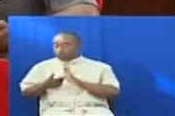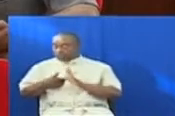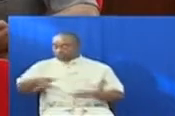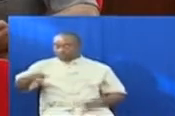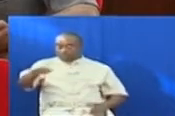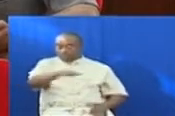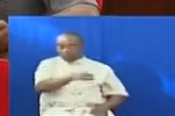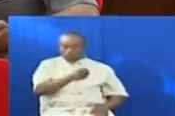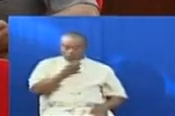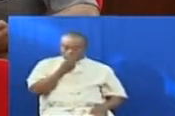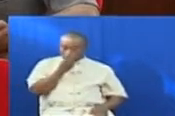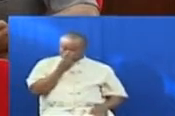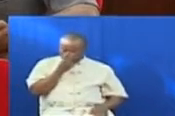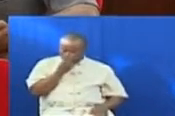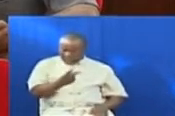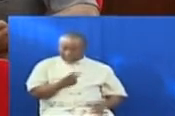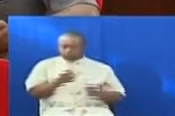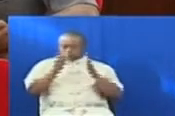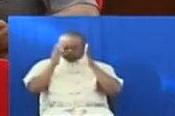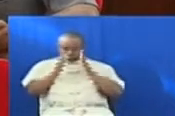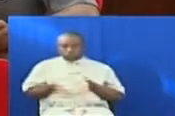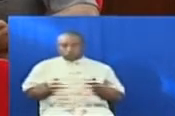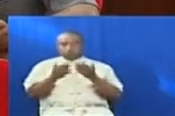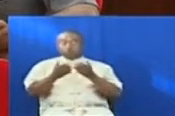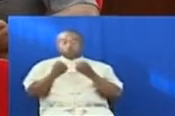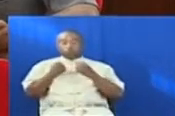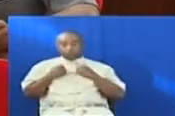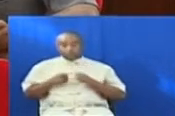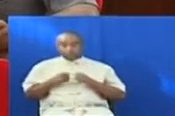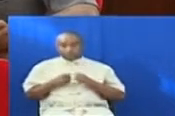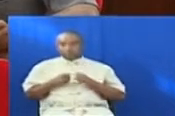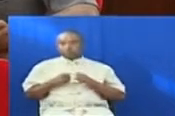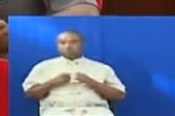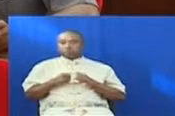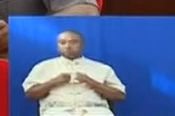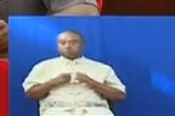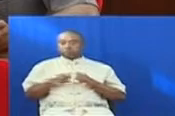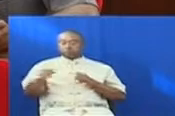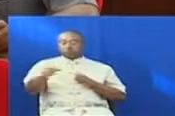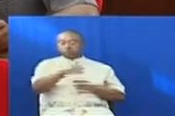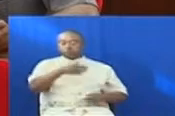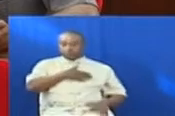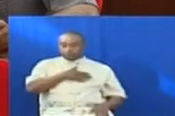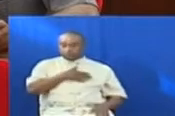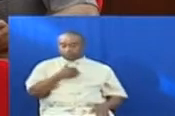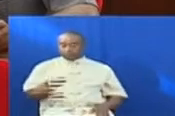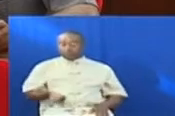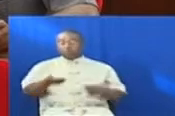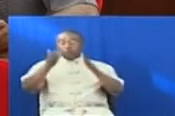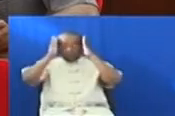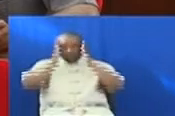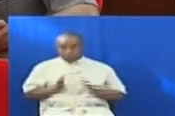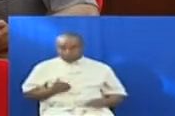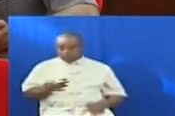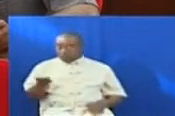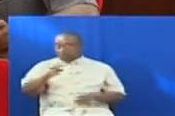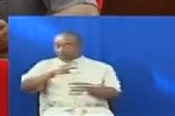umakini ili kuboresha utendaji wa halmashauri zetu. Mheshimiwa Naibu Spika,